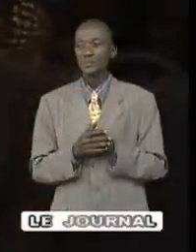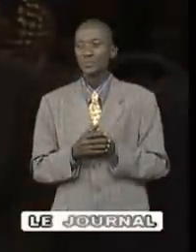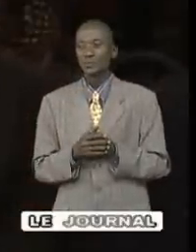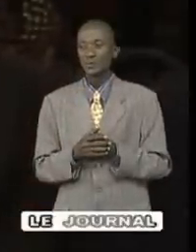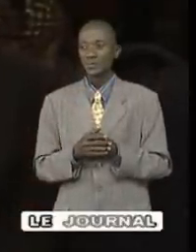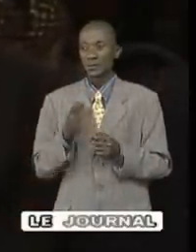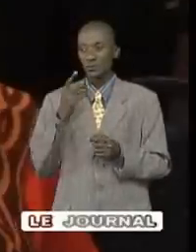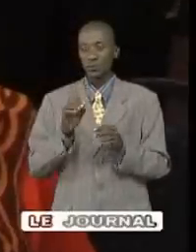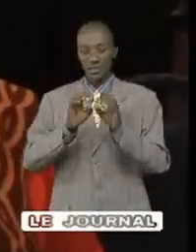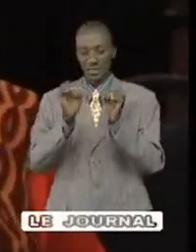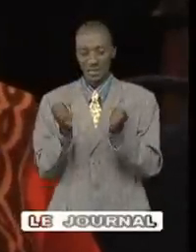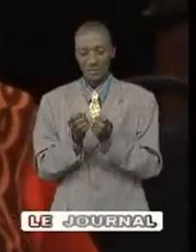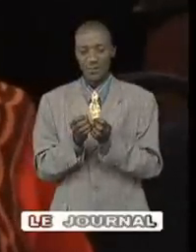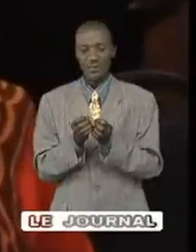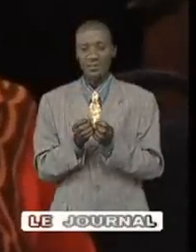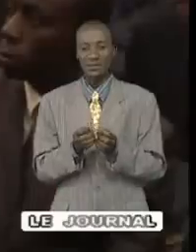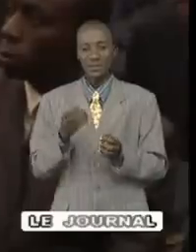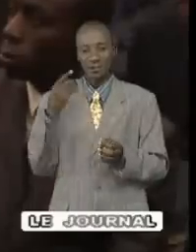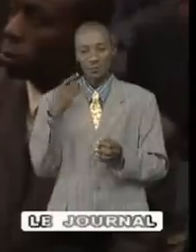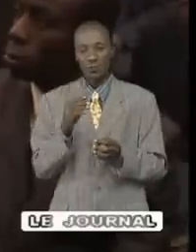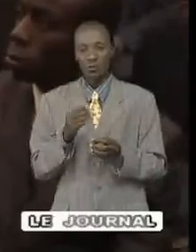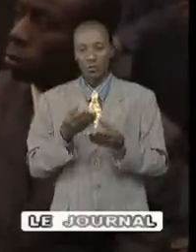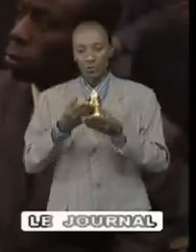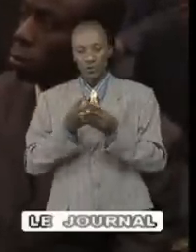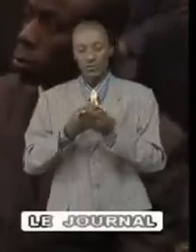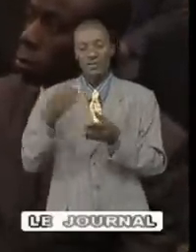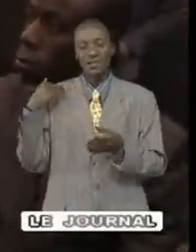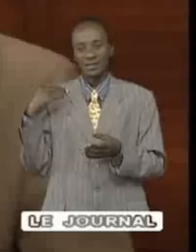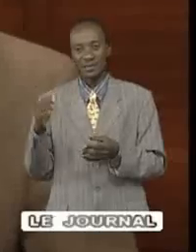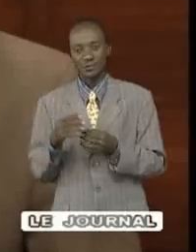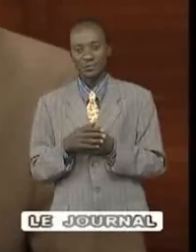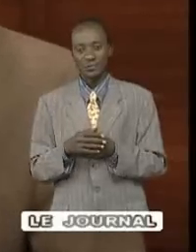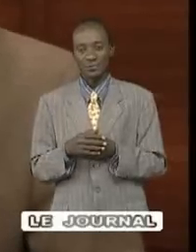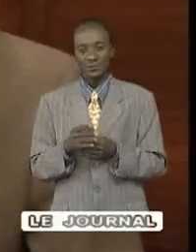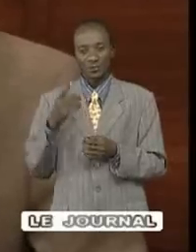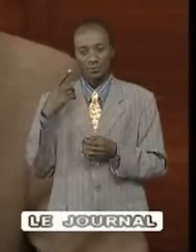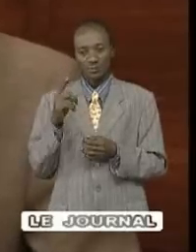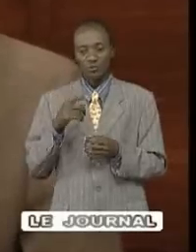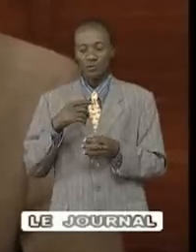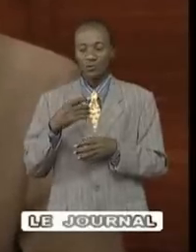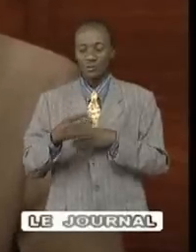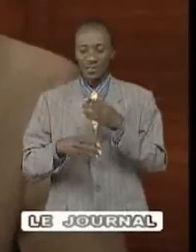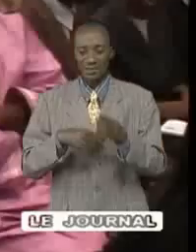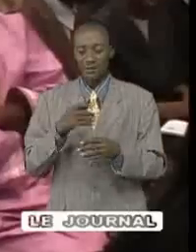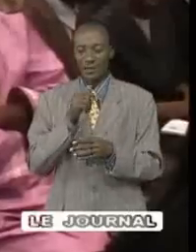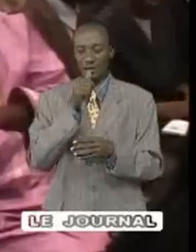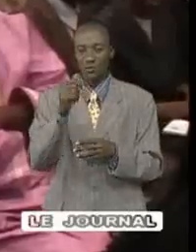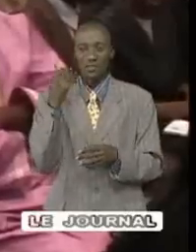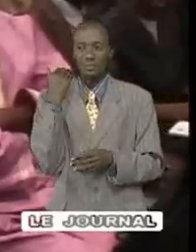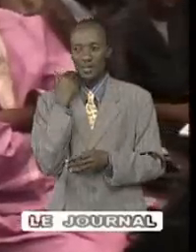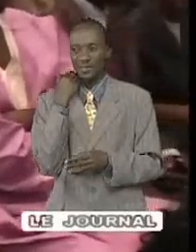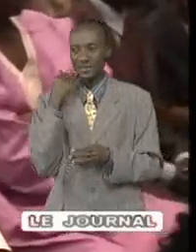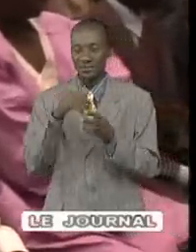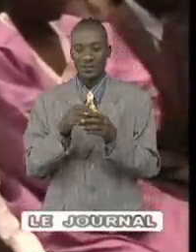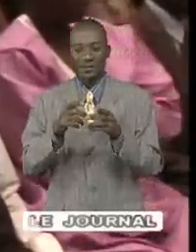de l'État sur la nécessité de l'extension de la protection sociale par la mise en œuvre de l'assurance maladie qui a eu lieu au Grand Hôtel